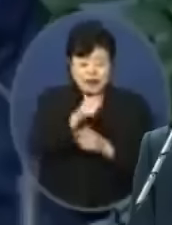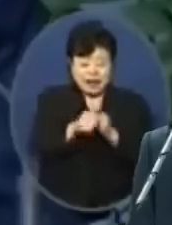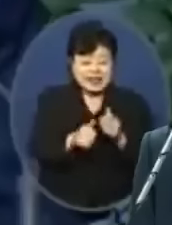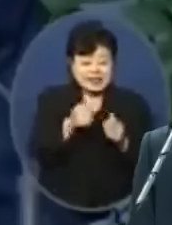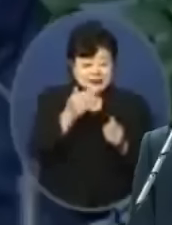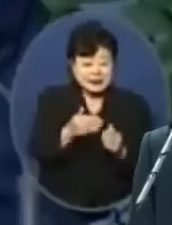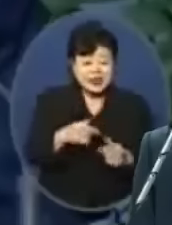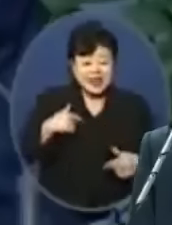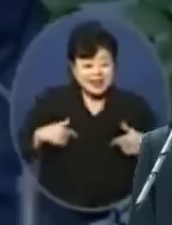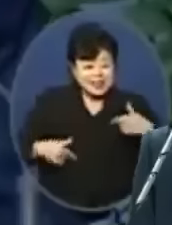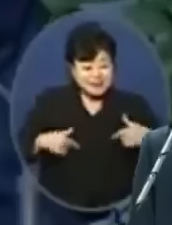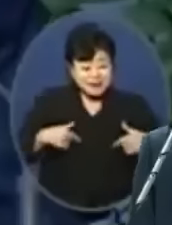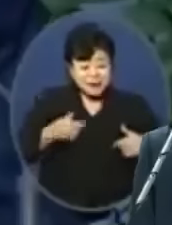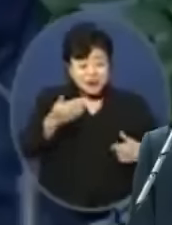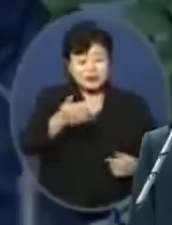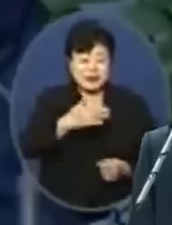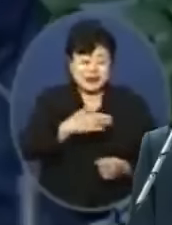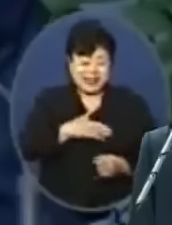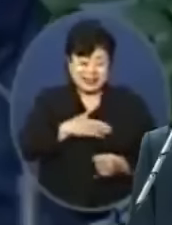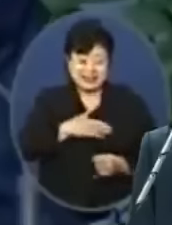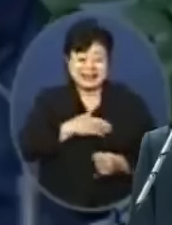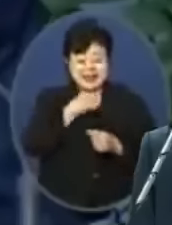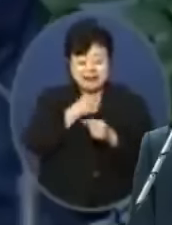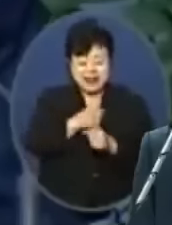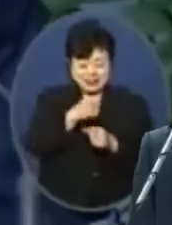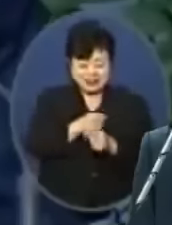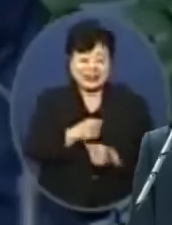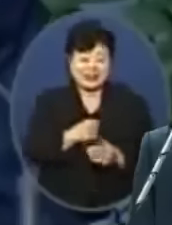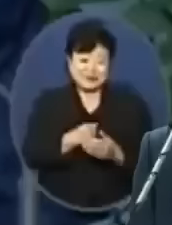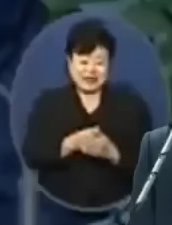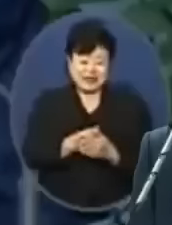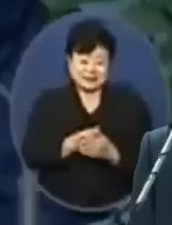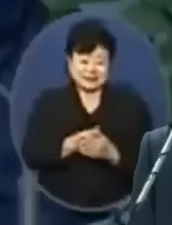하나님이 기뻐서 여러분과 나를 만들었으므로